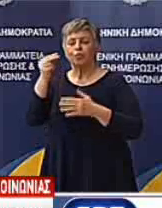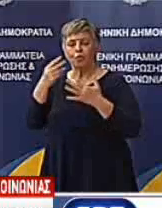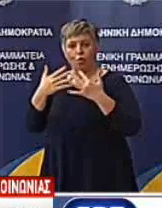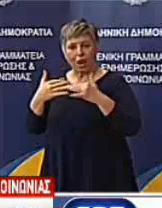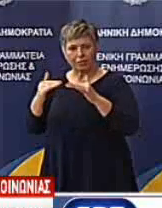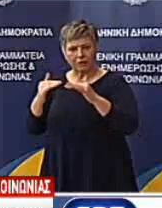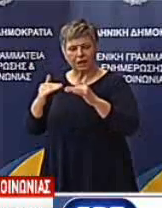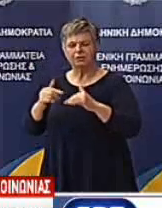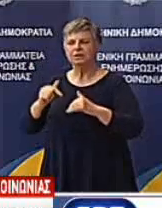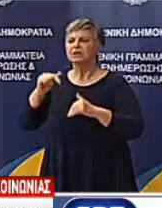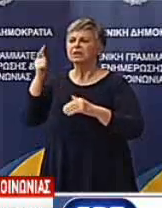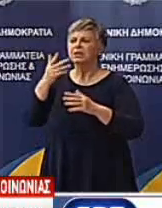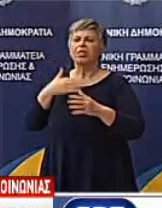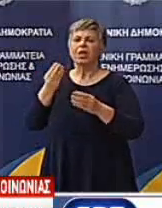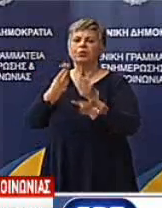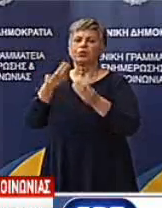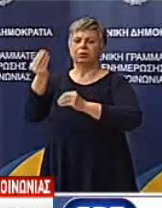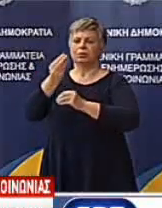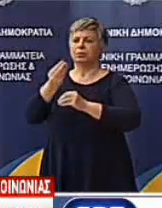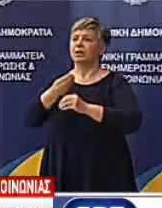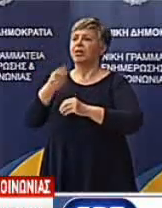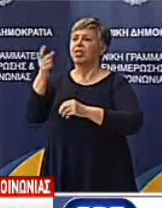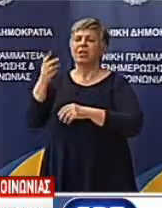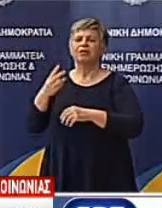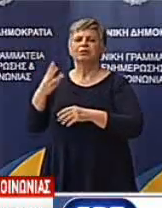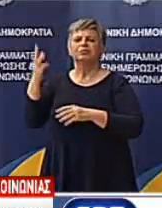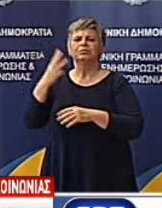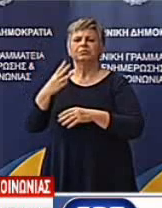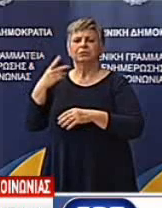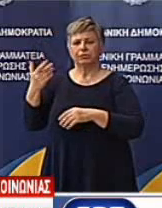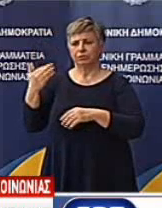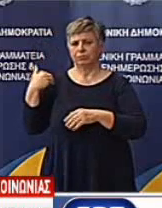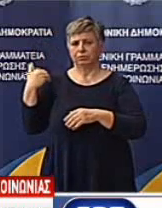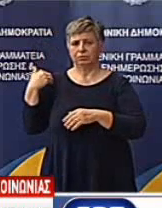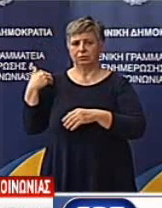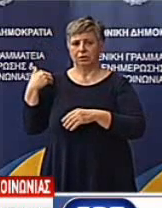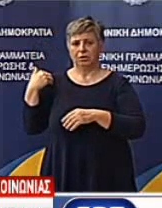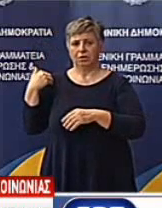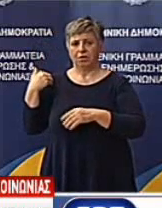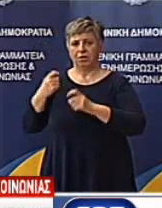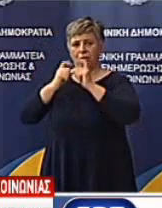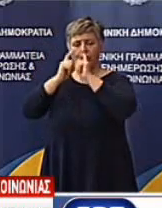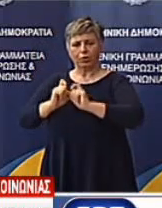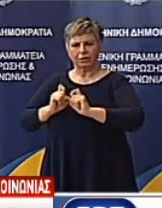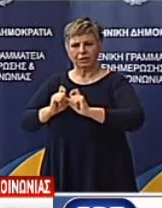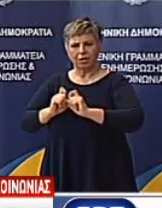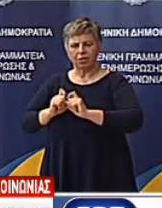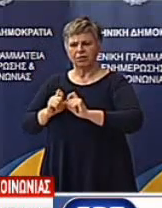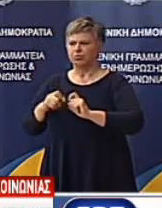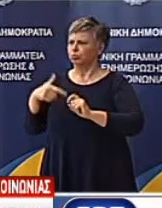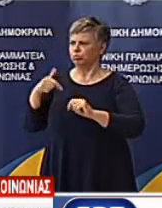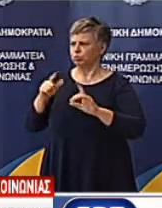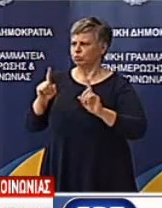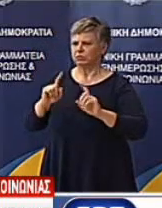Απαιτήσεις που να επιβάλλουν συνενέσεις προφανώς και δεν υπάρχουν. Έχει μεγάλη σημασία όμως με βάση την ερώτηση την οποία